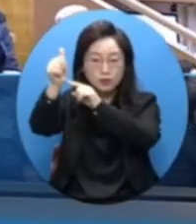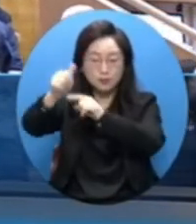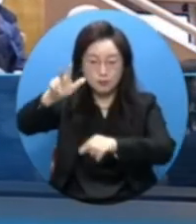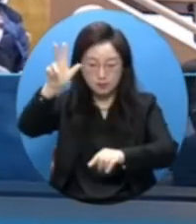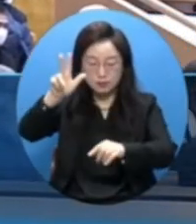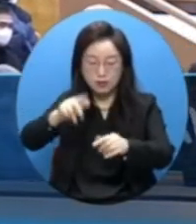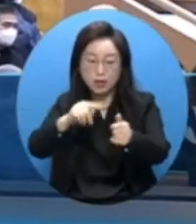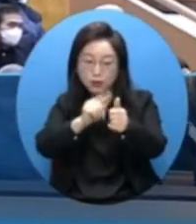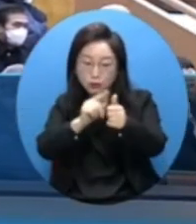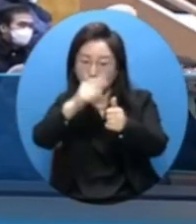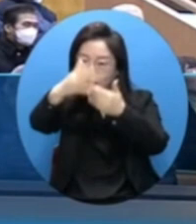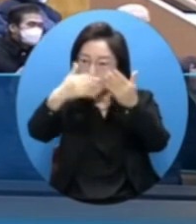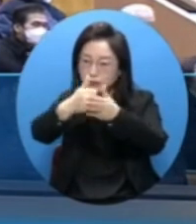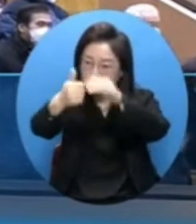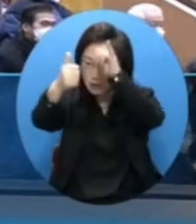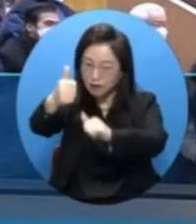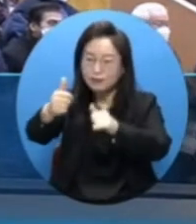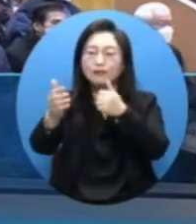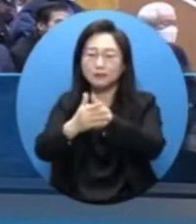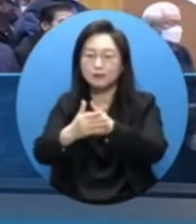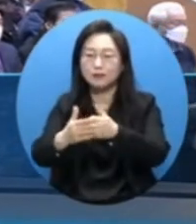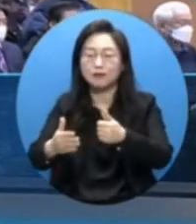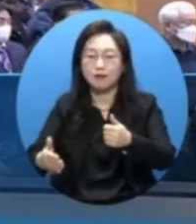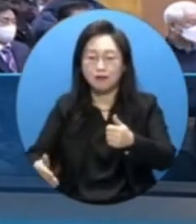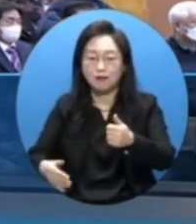내 하나님 나에게 충성하였은즉